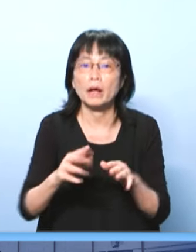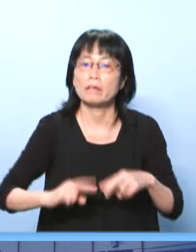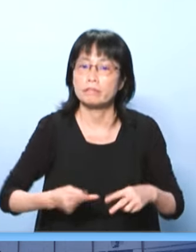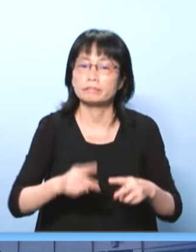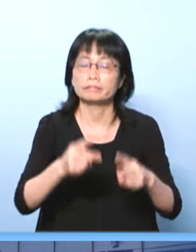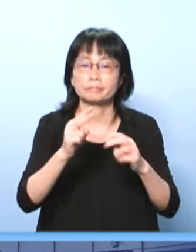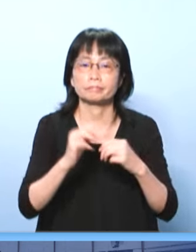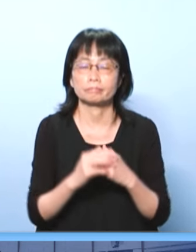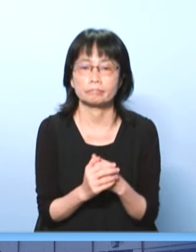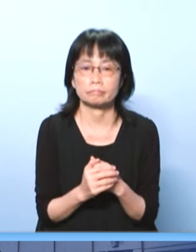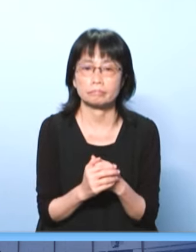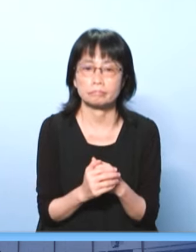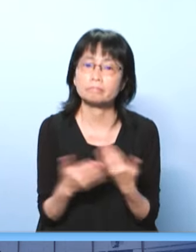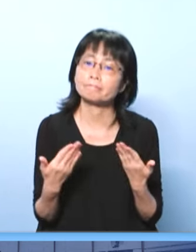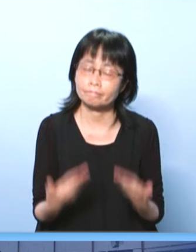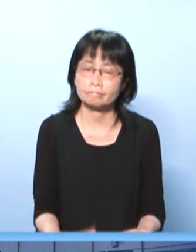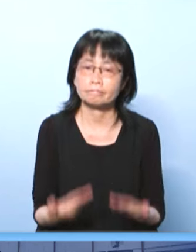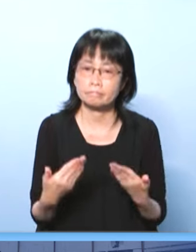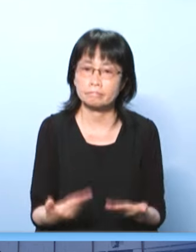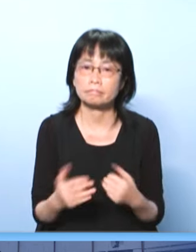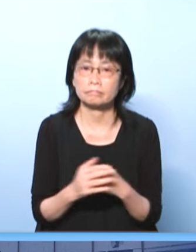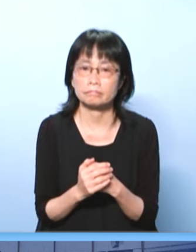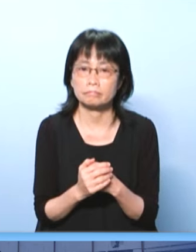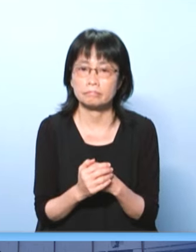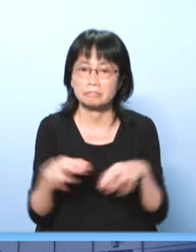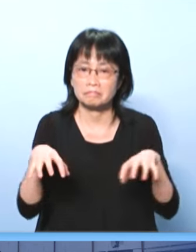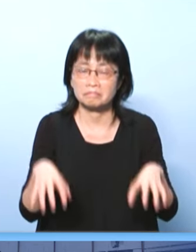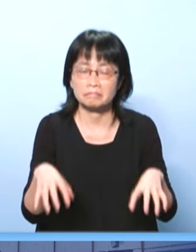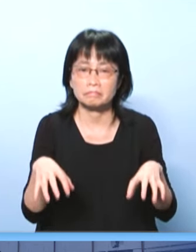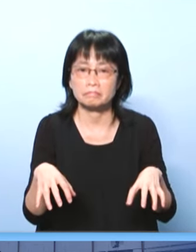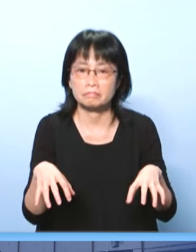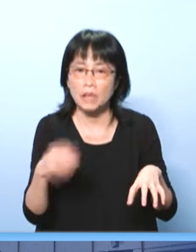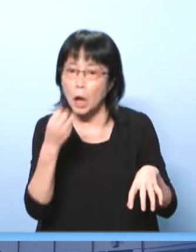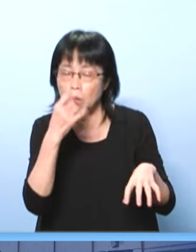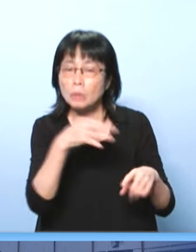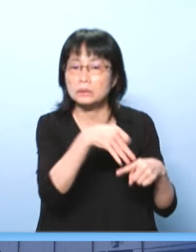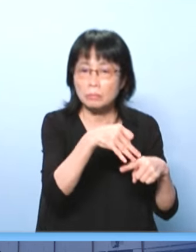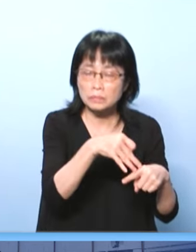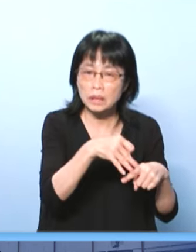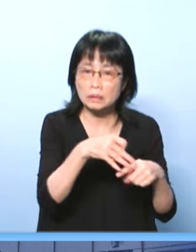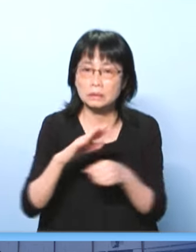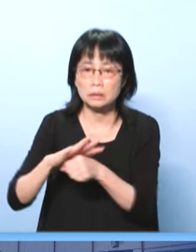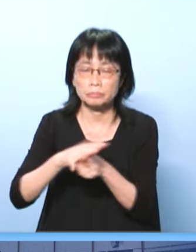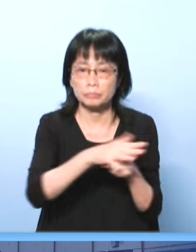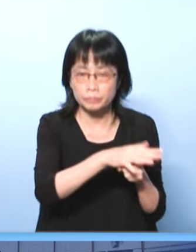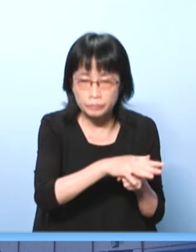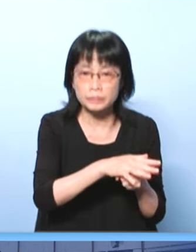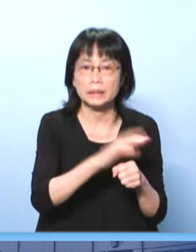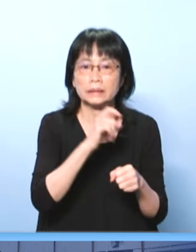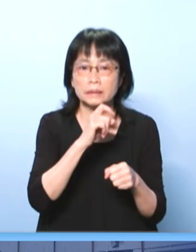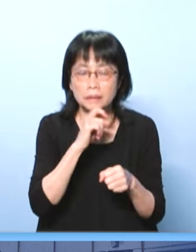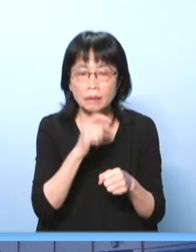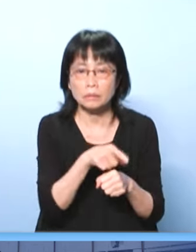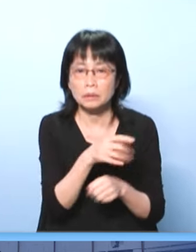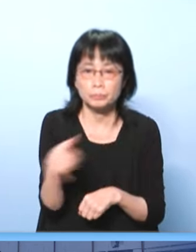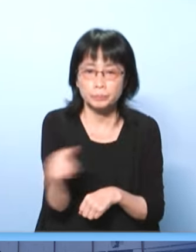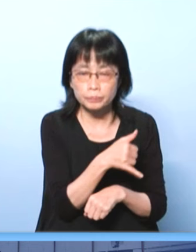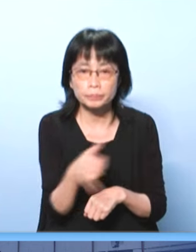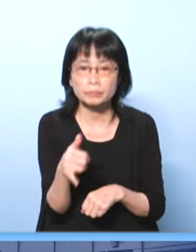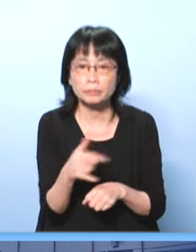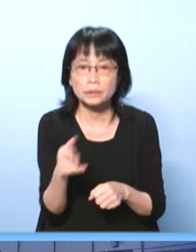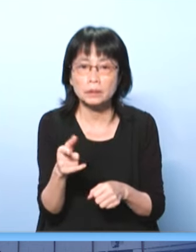嘅。目前咧，跨境直升機主要係於已經設有出入境春關安檢服